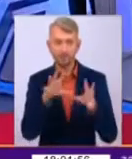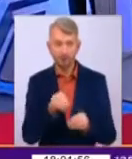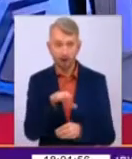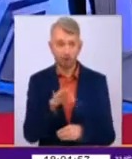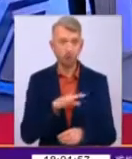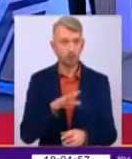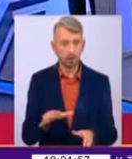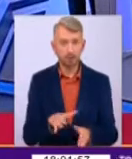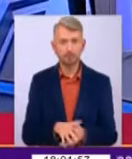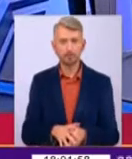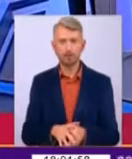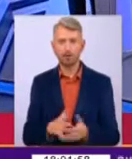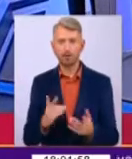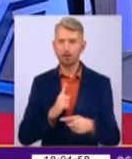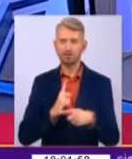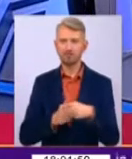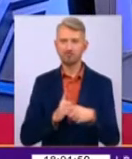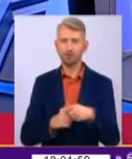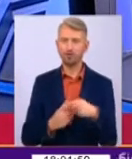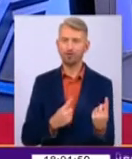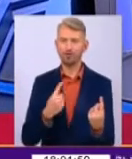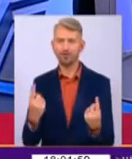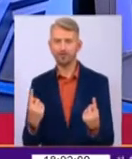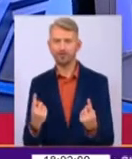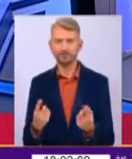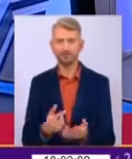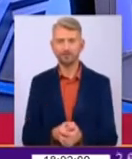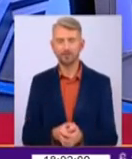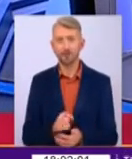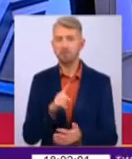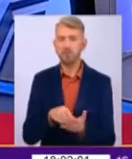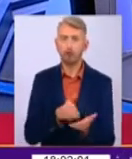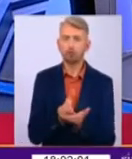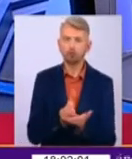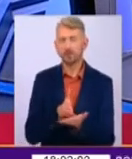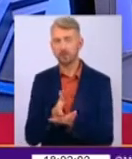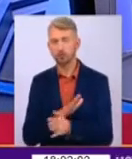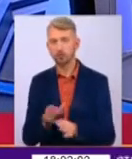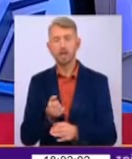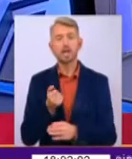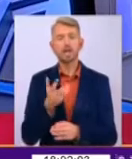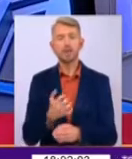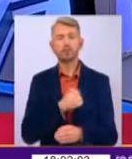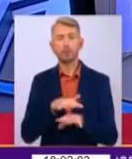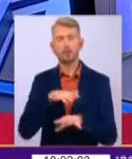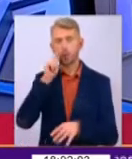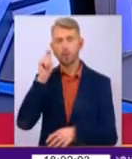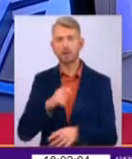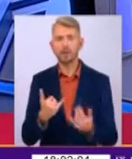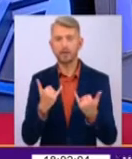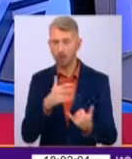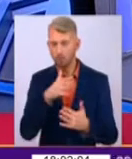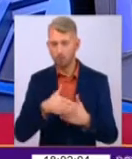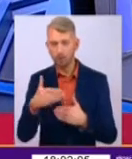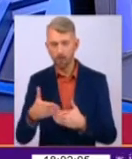наприклад. Один-один в такому разі. Він також питав, чи служили, чи не служили. Кількість Збройних сил України на даному